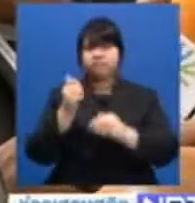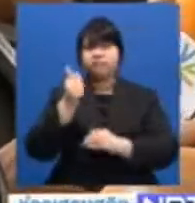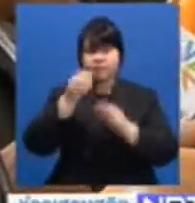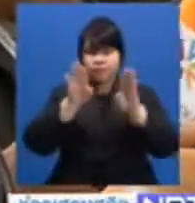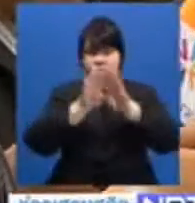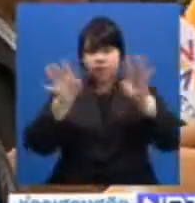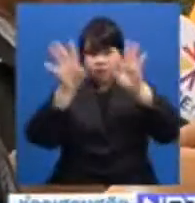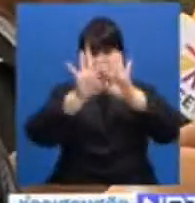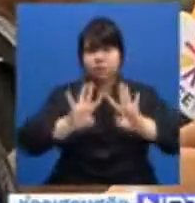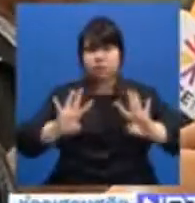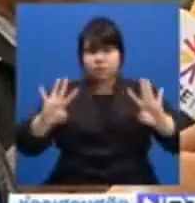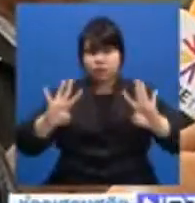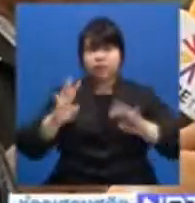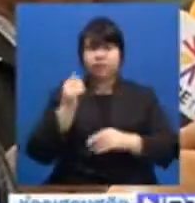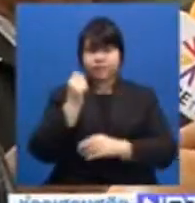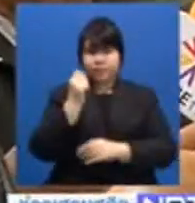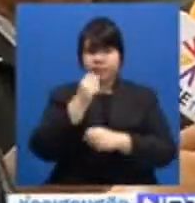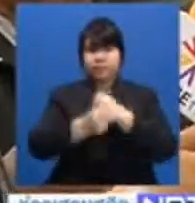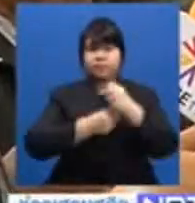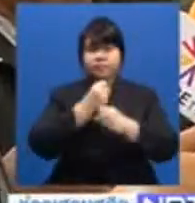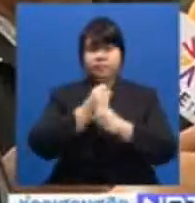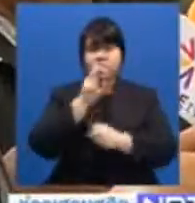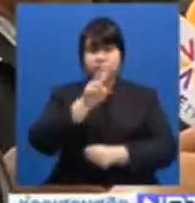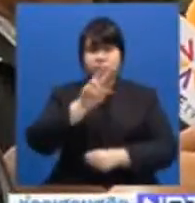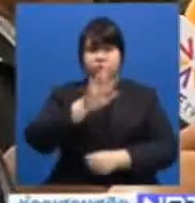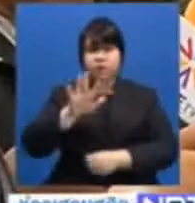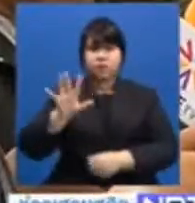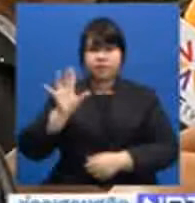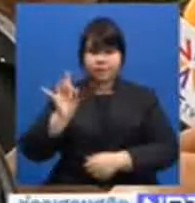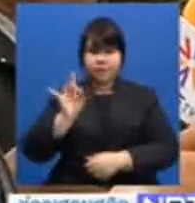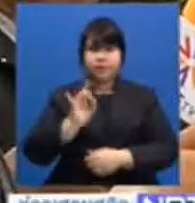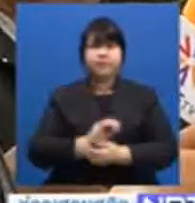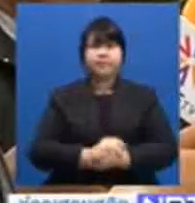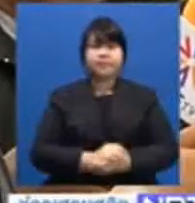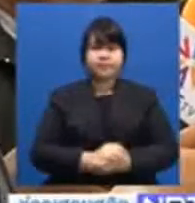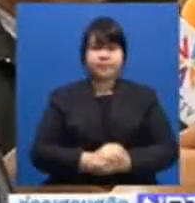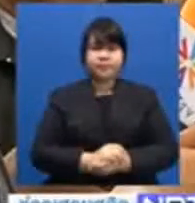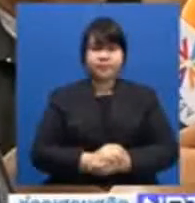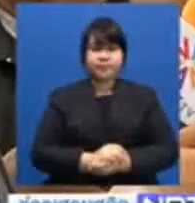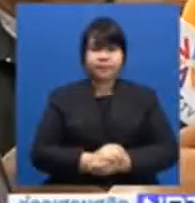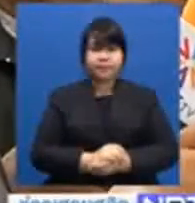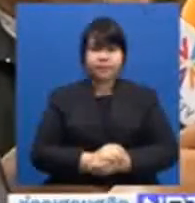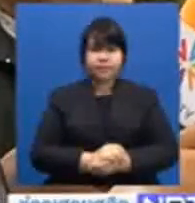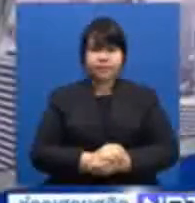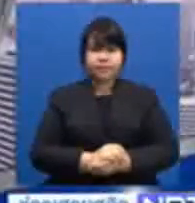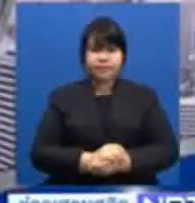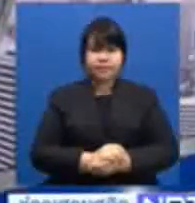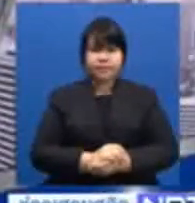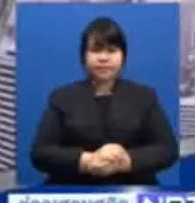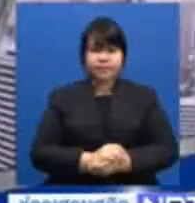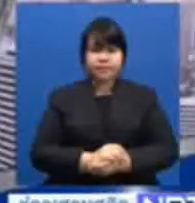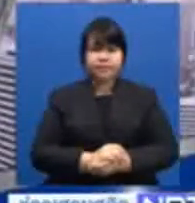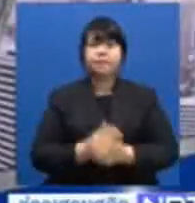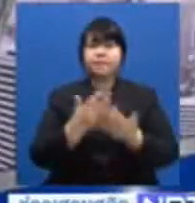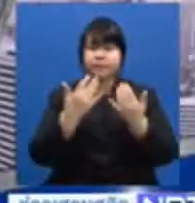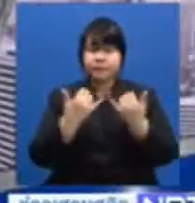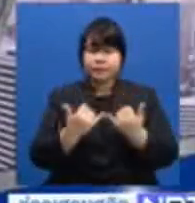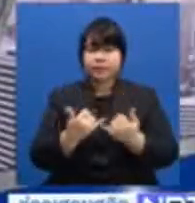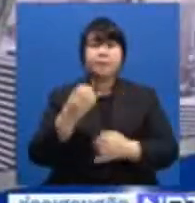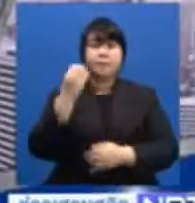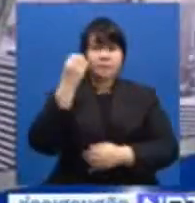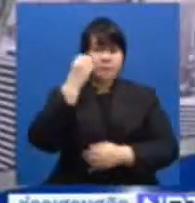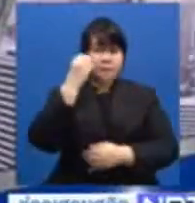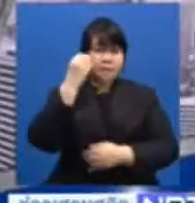เปิดประชาคมอาเซียนในปี2558ค่ะอ่ะมีการเคหะแห่ง